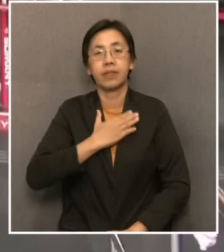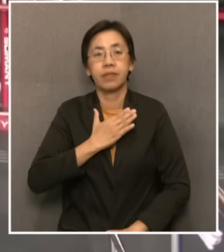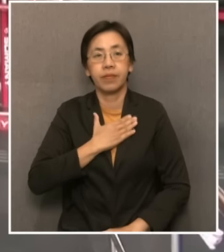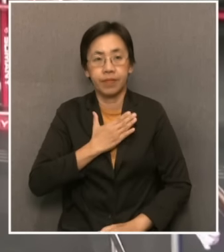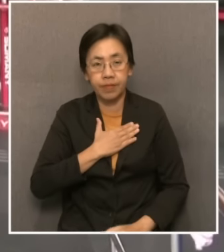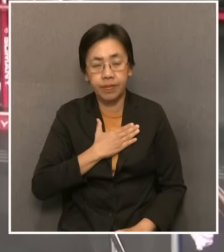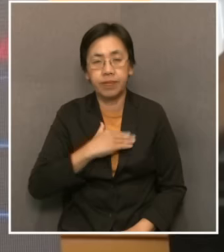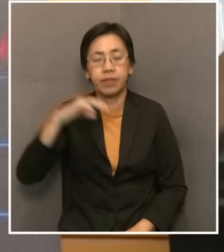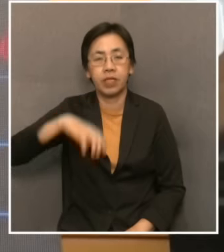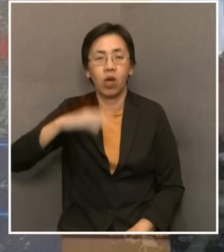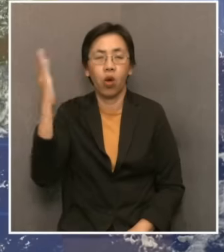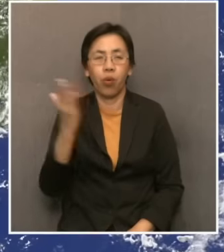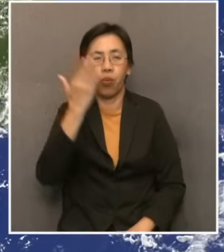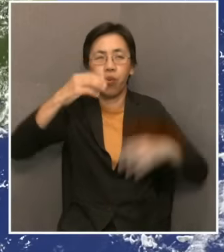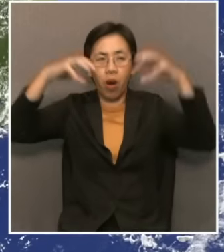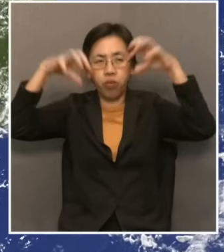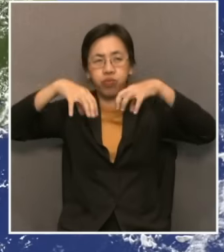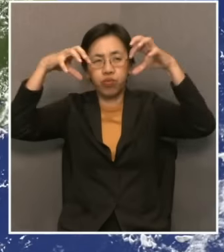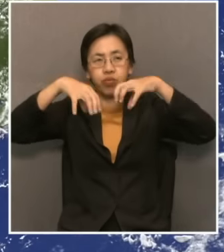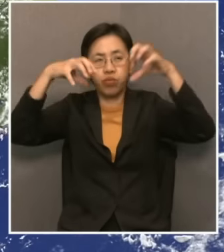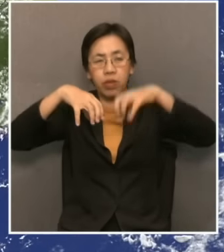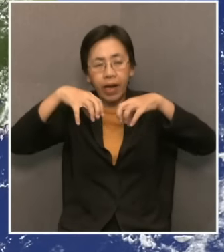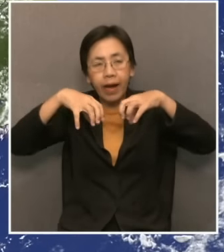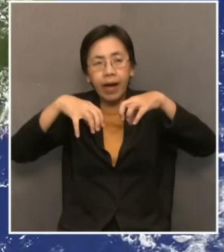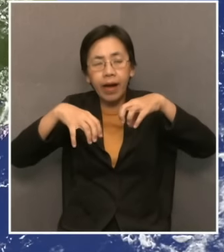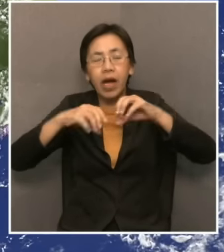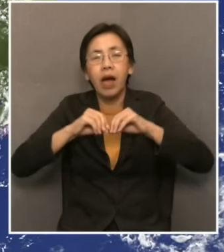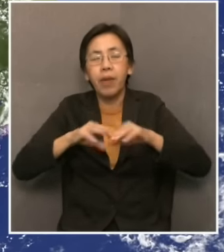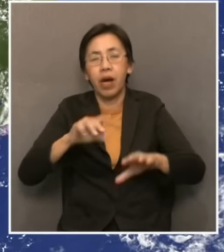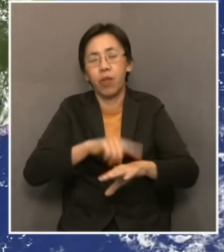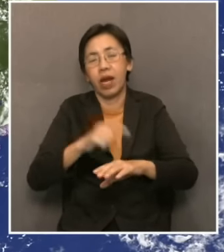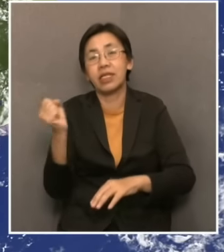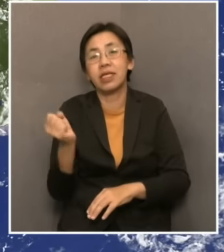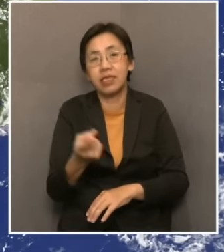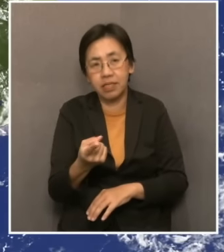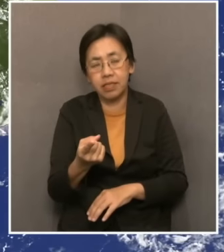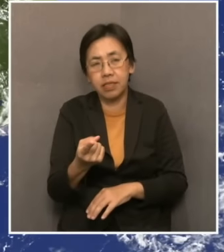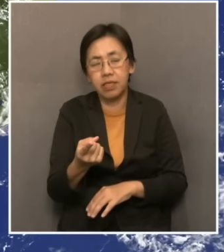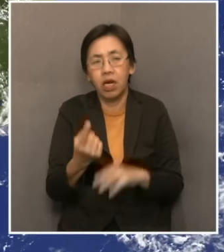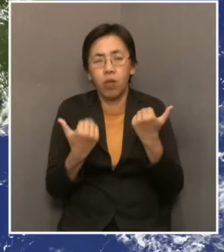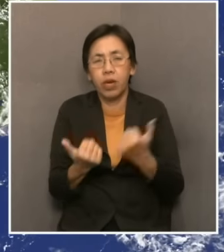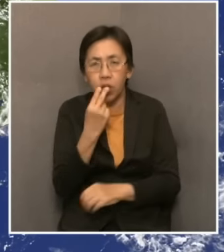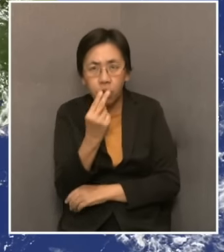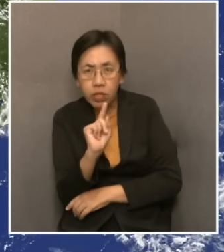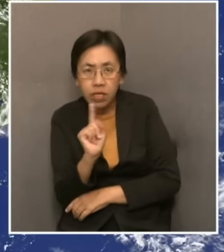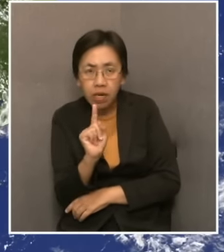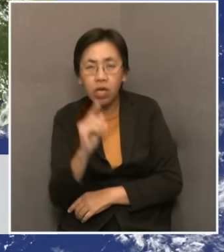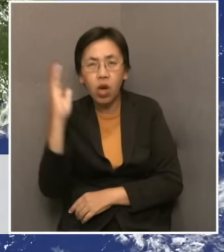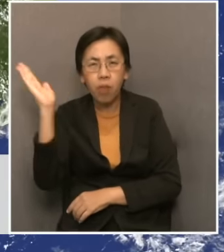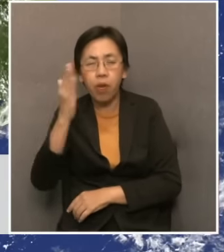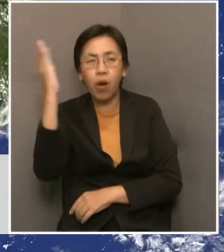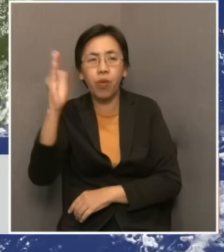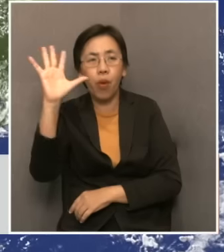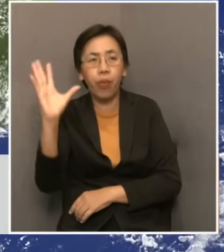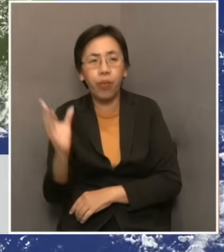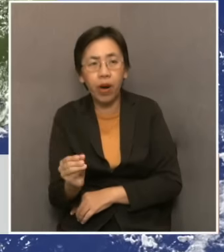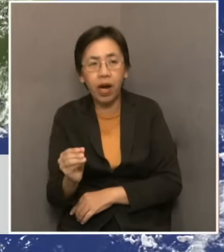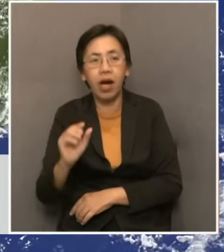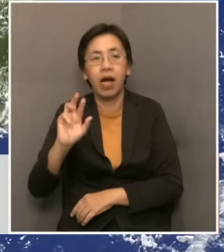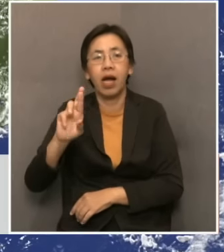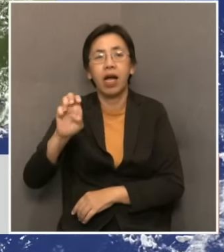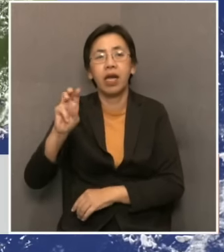ครับกรมอุตุนิยมวิทยาก็รายงานเมื่อเวลา 1:00นครับวันนี้เราจับตาดูที่พายุไซโคลนริมานะครับบริเวณ